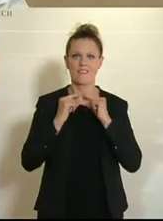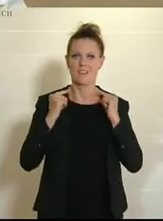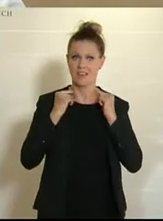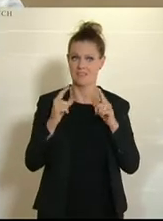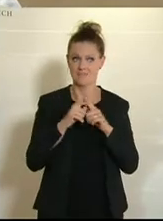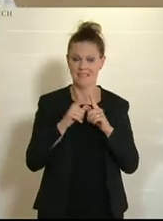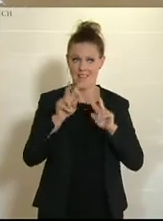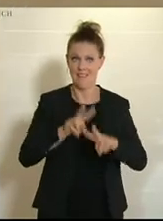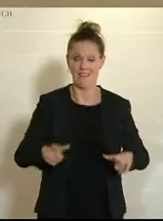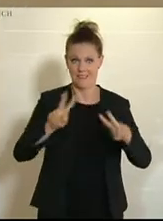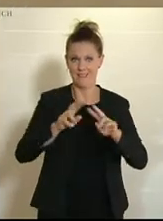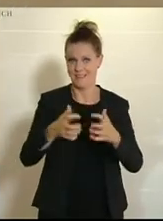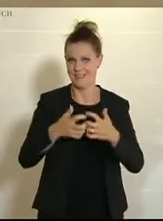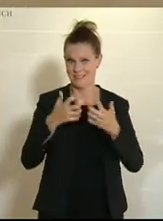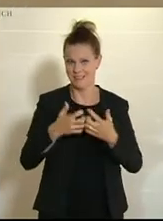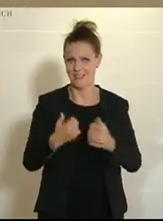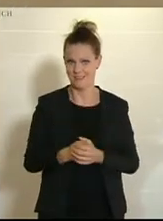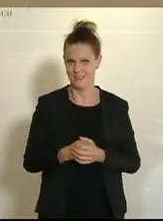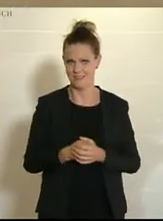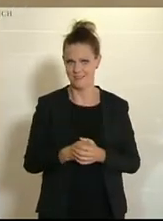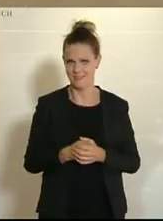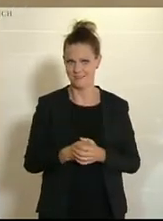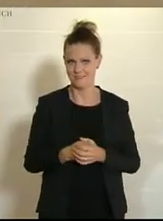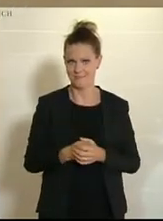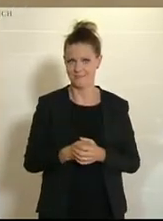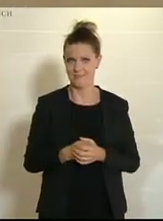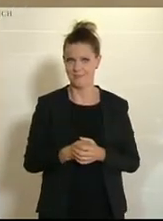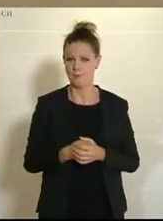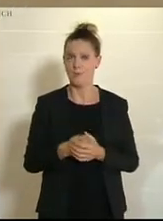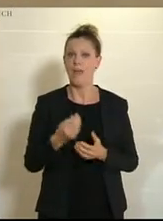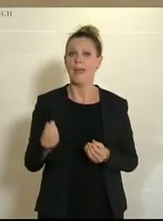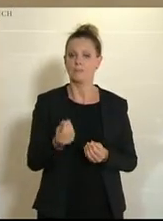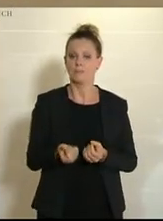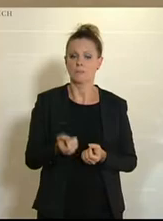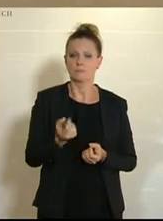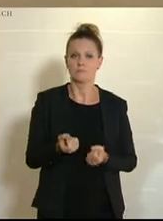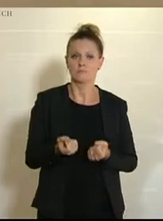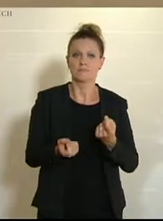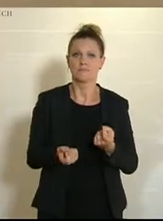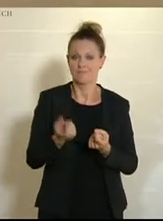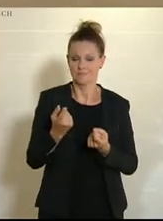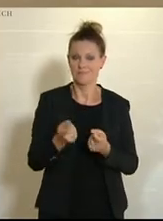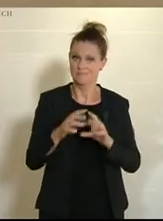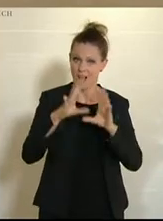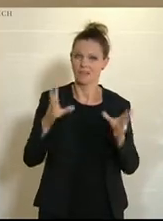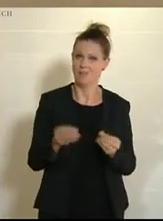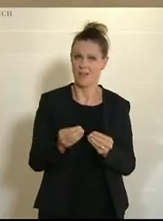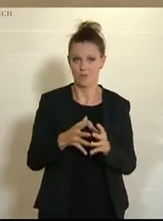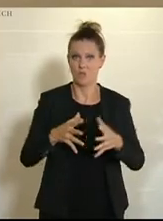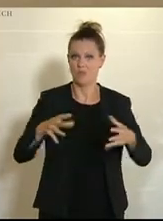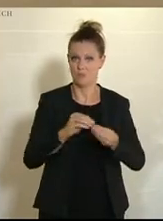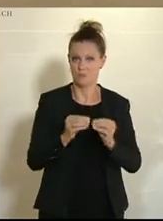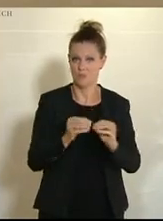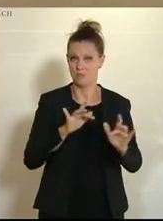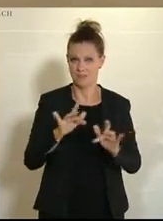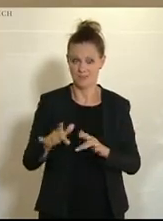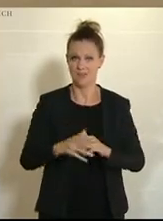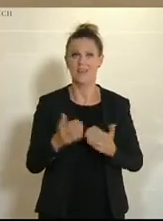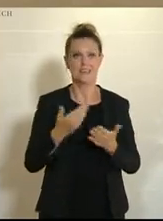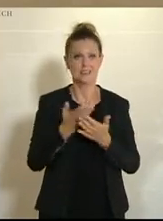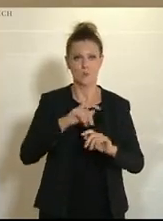ähnlichen Vorkommnissen. Das sind alles nur Lichter auf ein größeres Problem. Was unterm Strich da überbleibt und darum